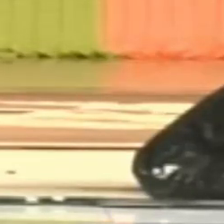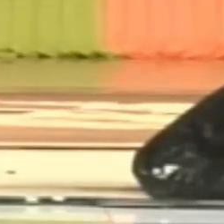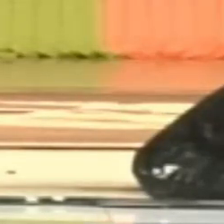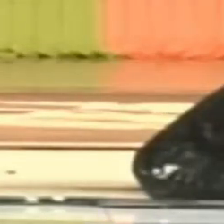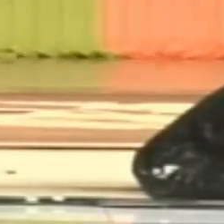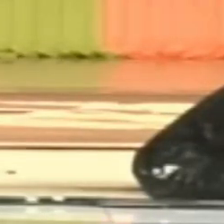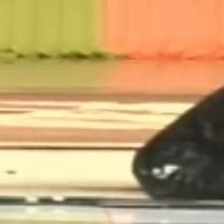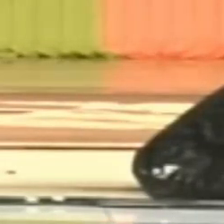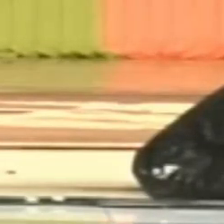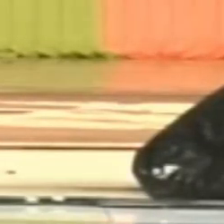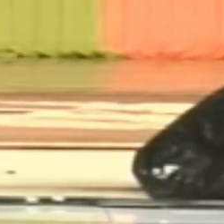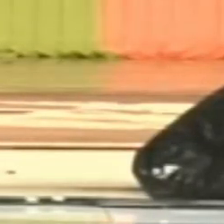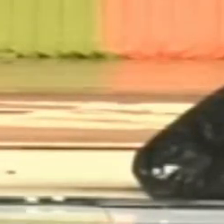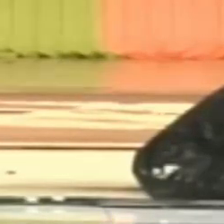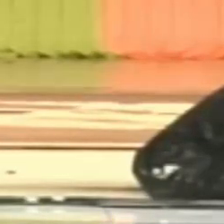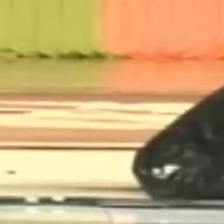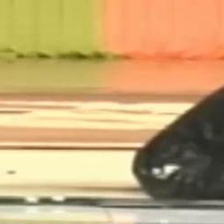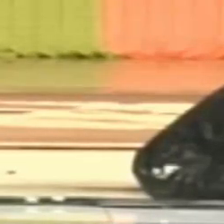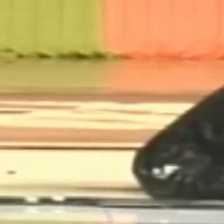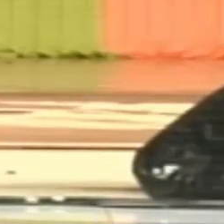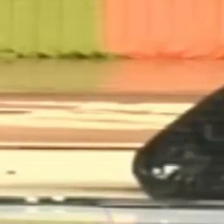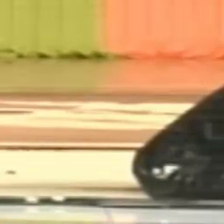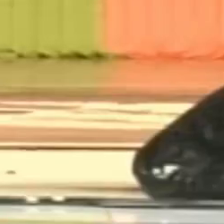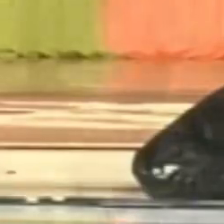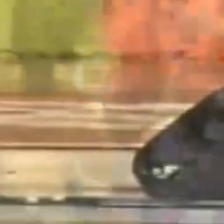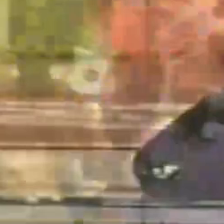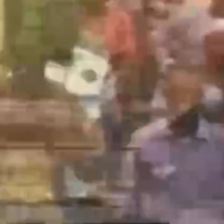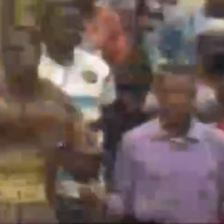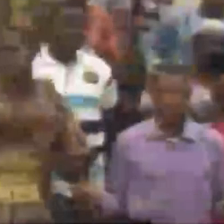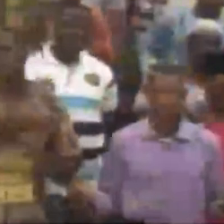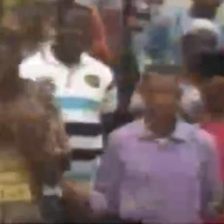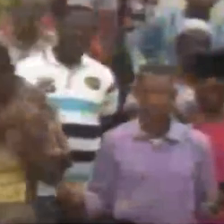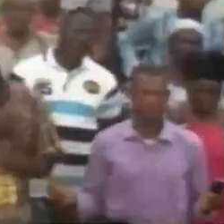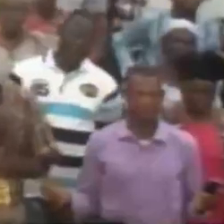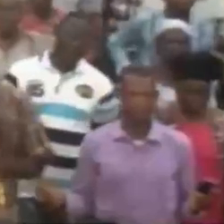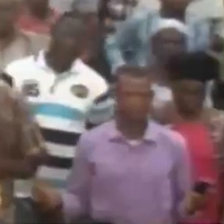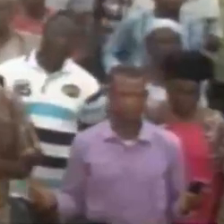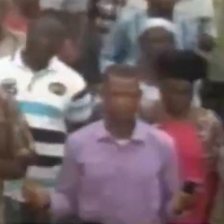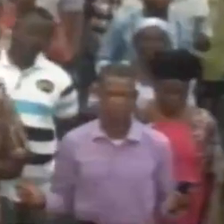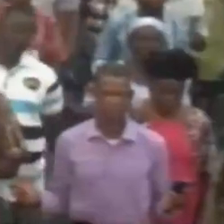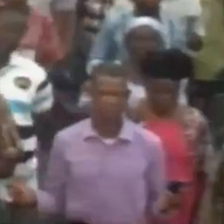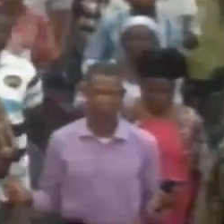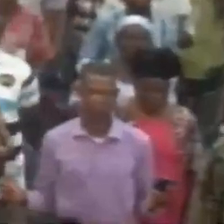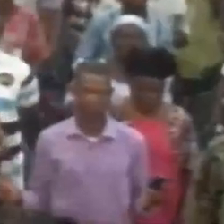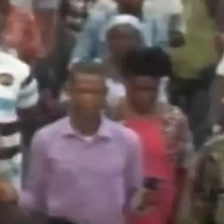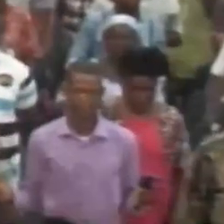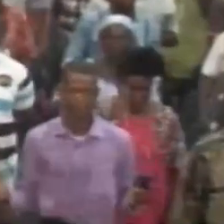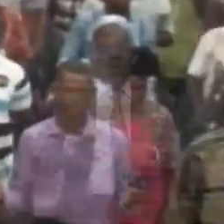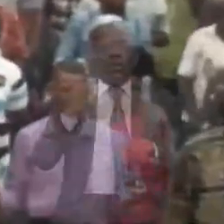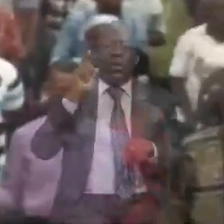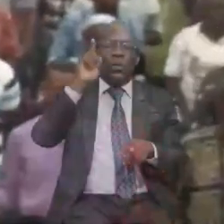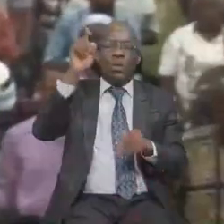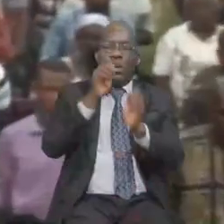que personne ne rate ses bénédictions au nom de Jésus. Comme tu bénis ton